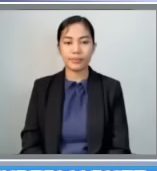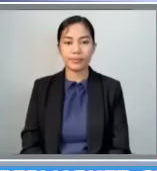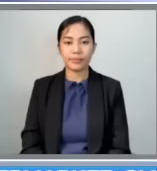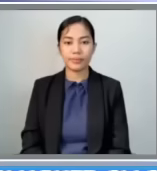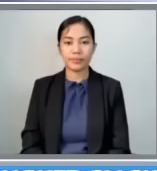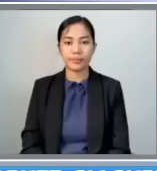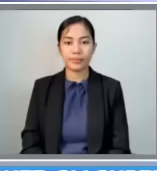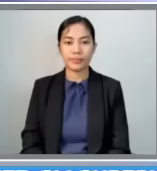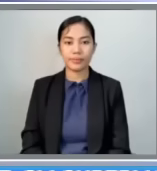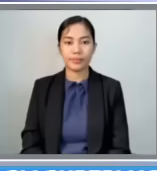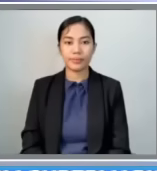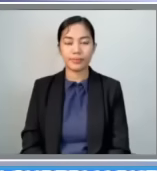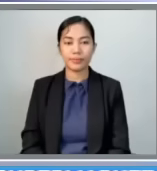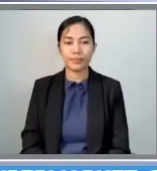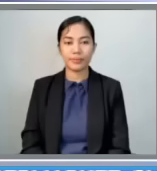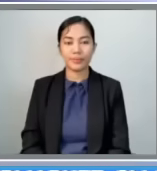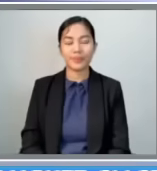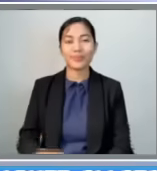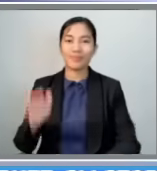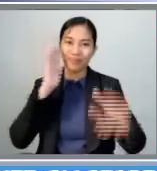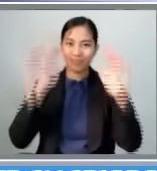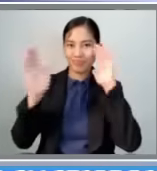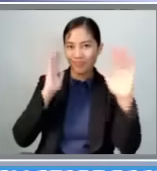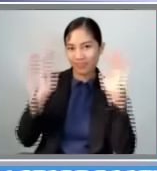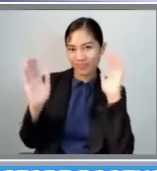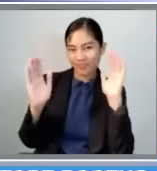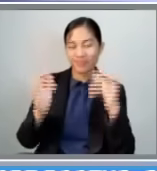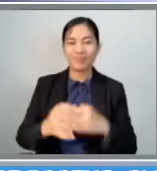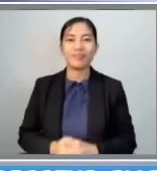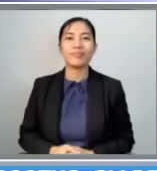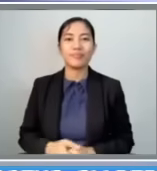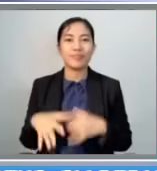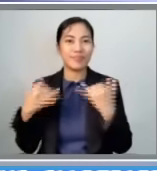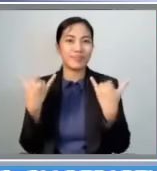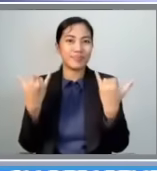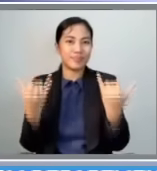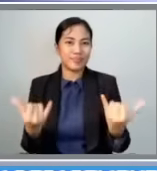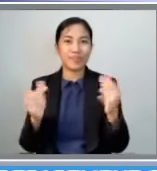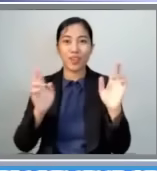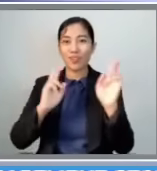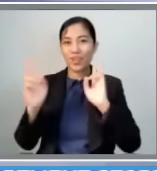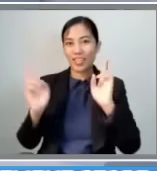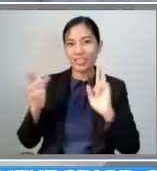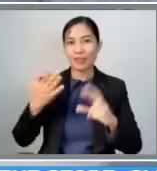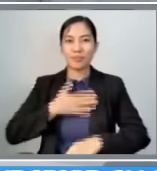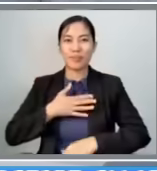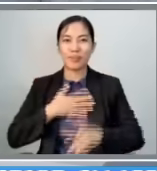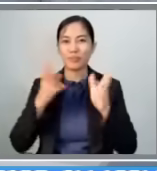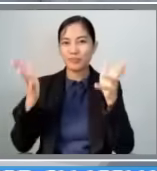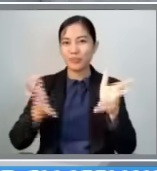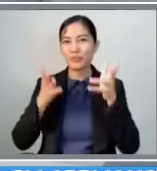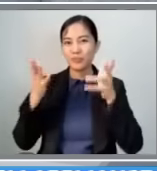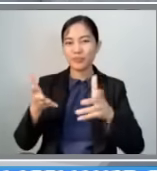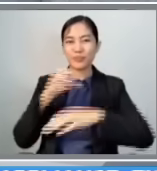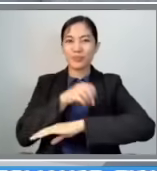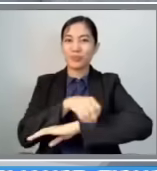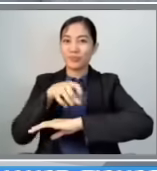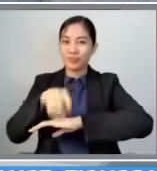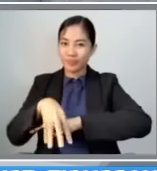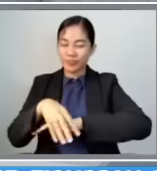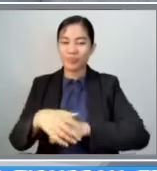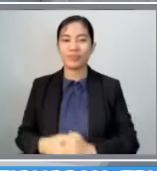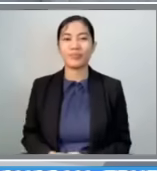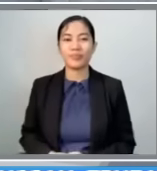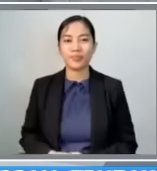Hello mga beshi! Handa na ba kayo sa mga pa-star bites ko ngayong Huwebes? Una, kilig ang hatid ng